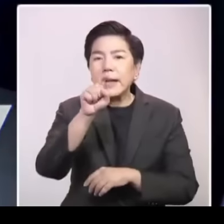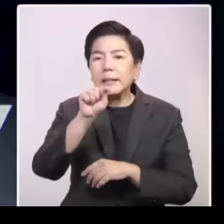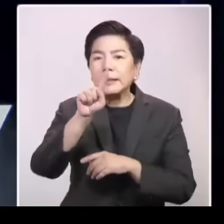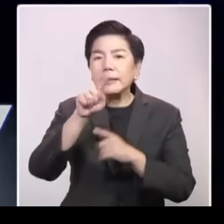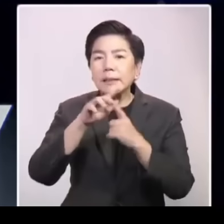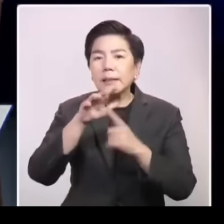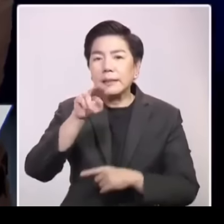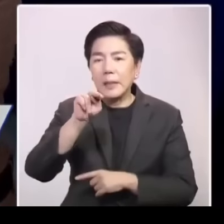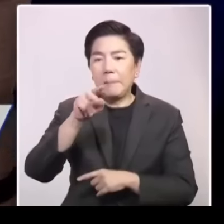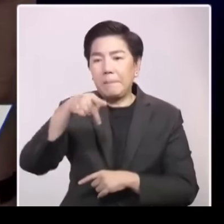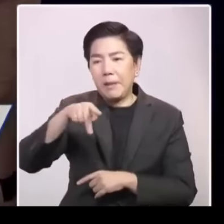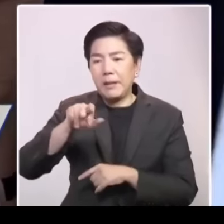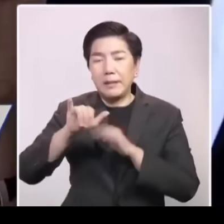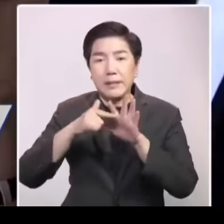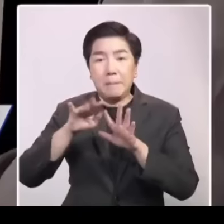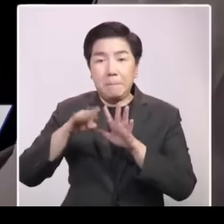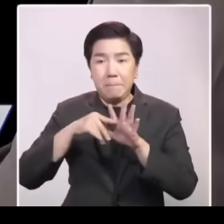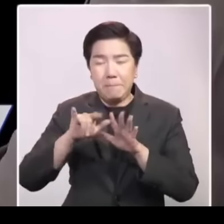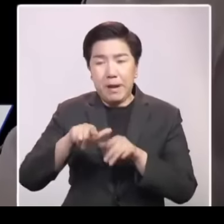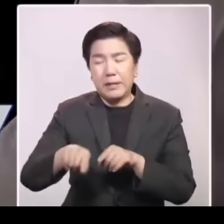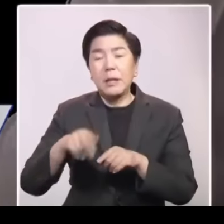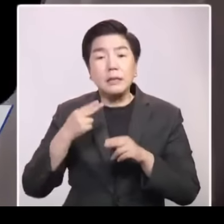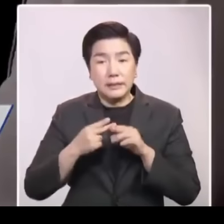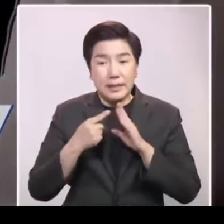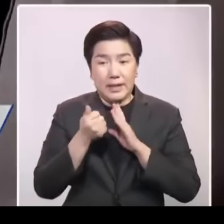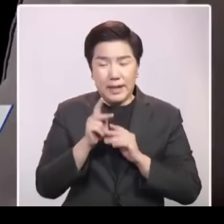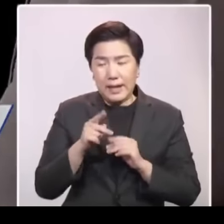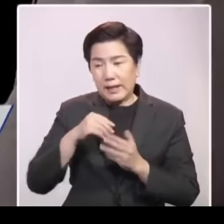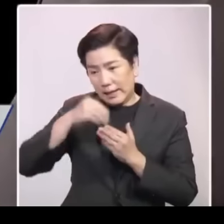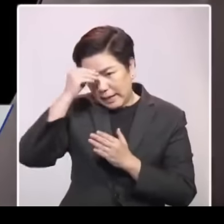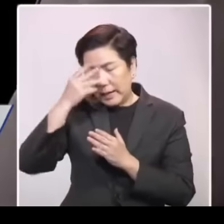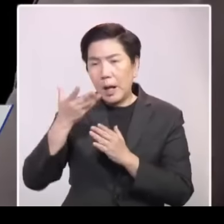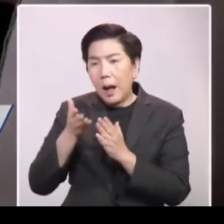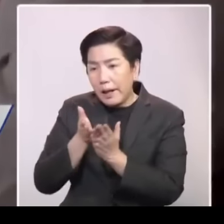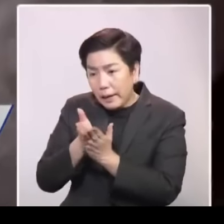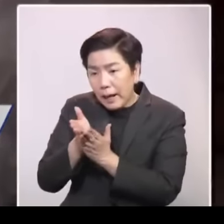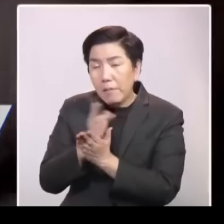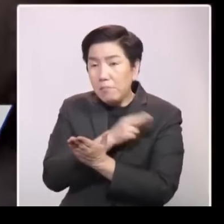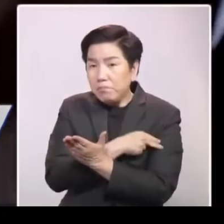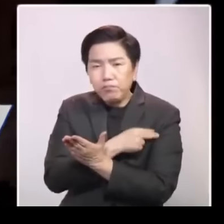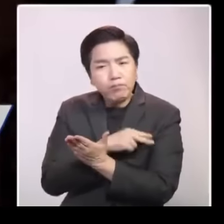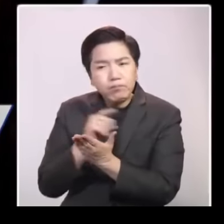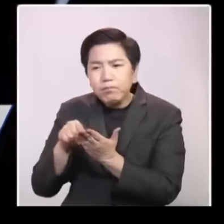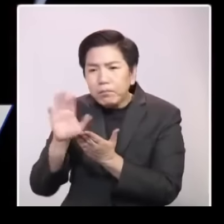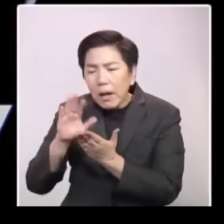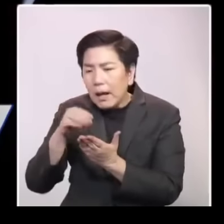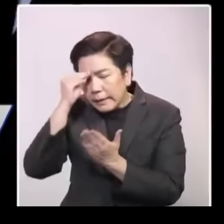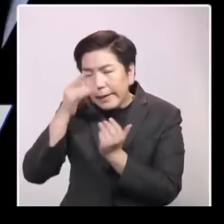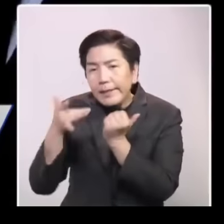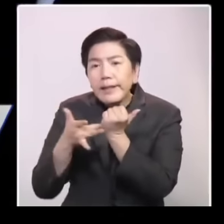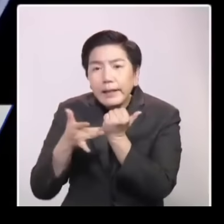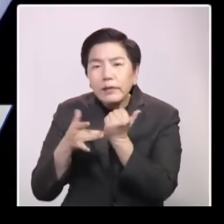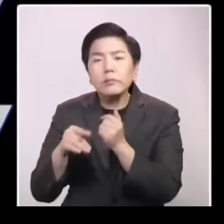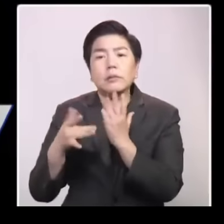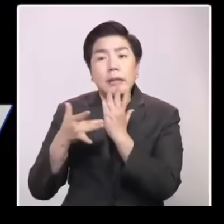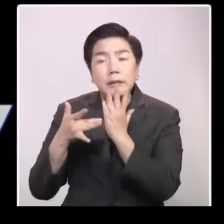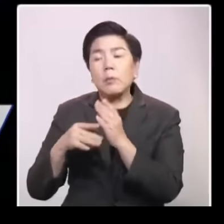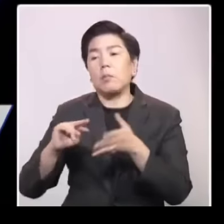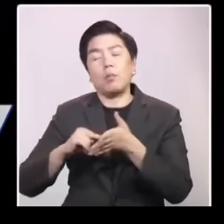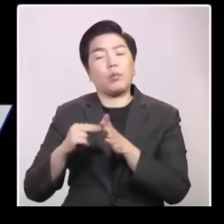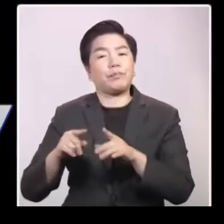จบเทคนิคการแพทย์ดังนั้นไม่ใช่แพทย์นะคะและล่าสุดวันนี้ดรธนกิจจิตอารีรัตน์ผู้ช่วยรัฐมนตรีว่าการกระทรวง